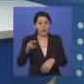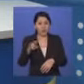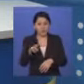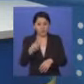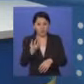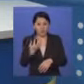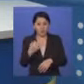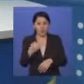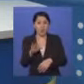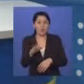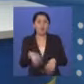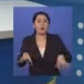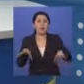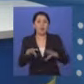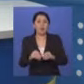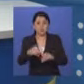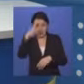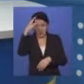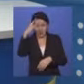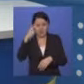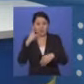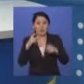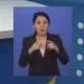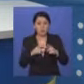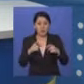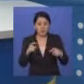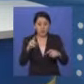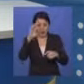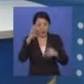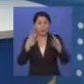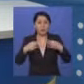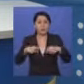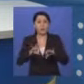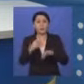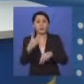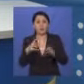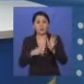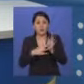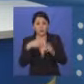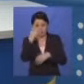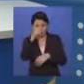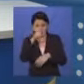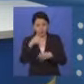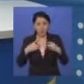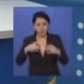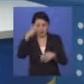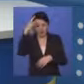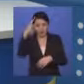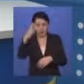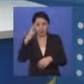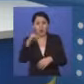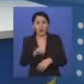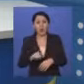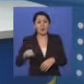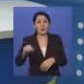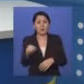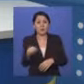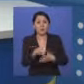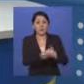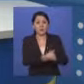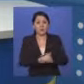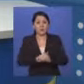Дональд Трамп Қасым Жомарт Тоқаевты және барша халқымызды ел тәуелсіздігінің 29 жылдығымен құттықтап, Қазақстанның Орталық